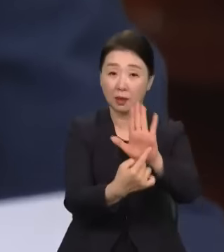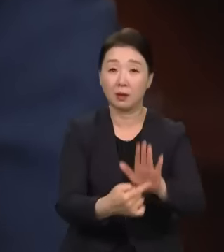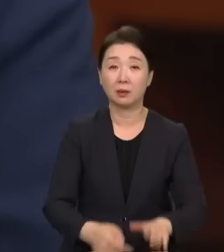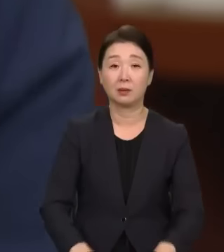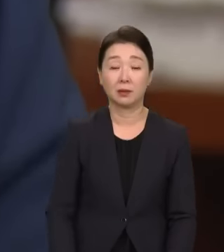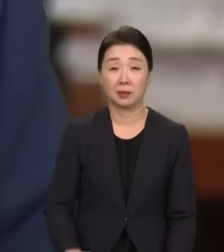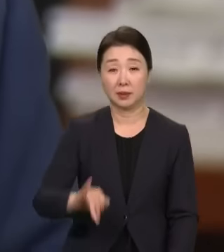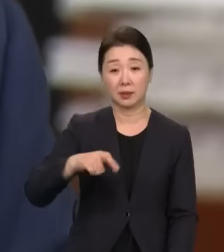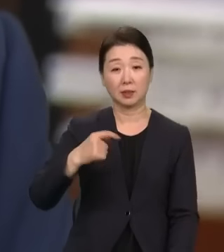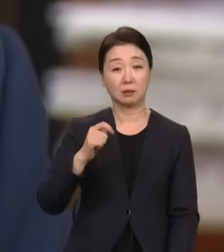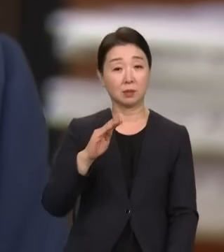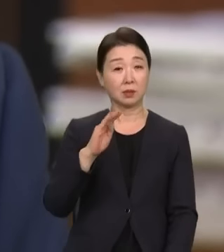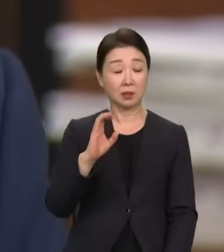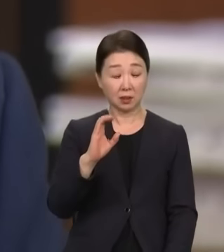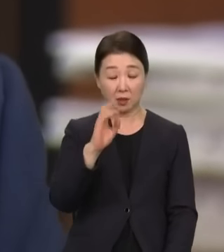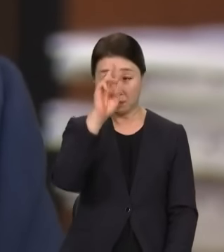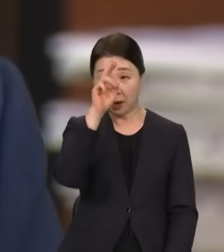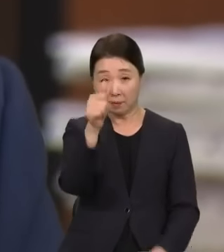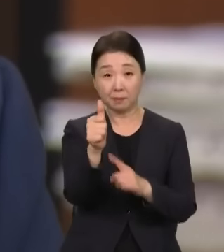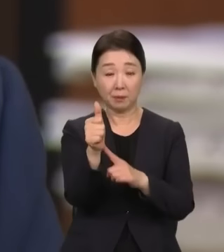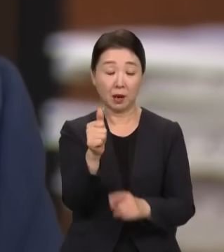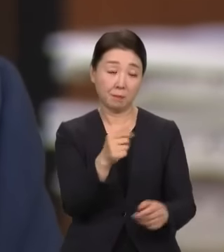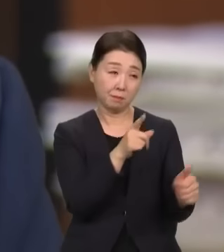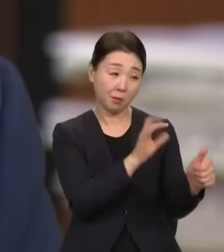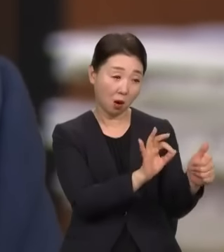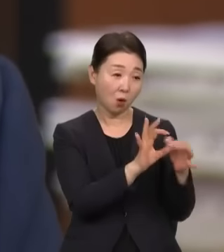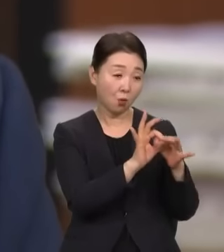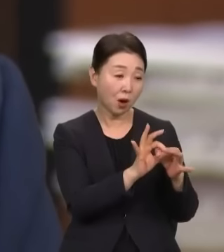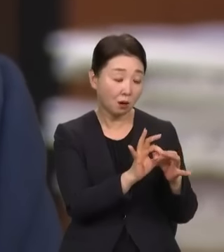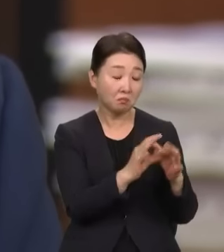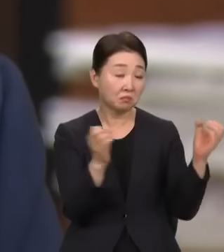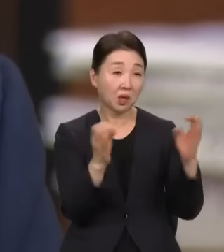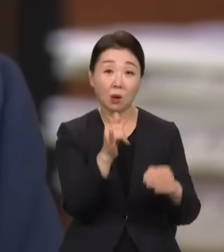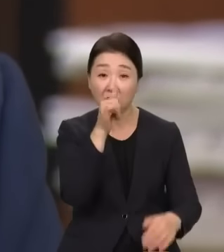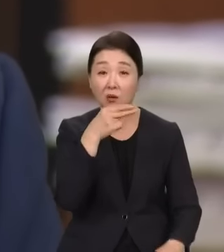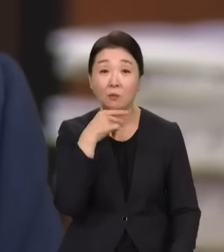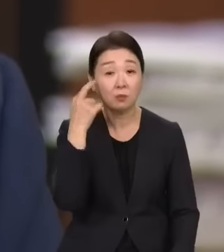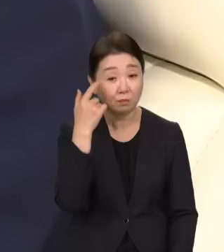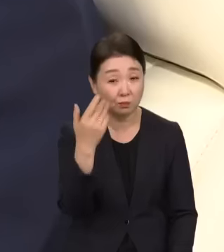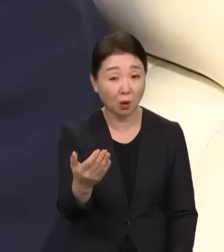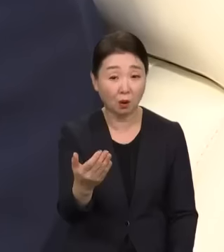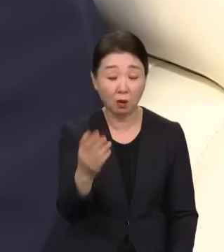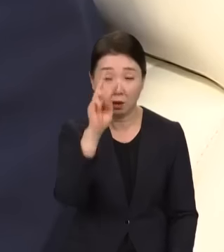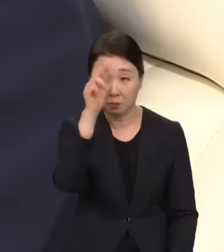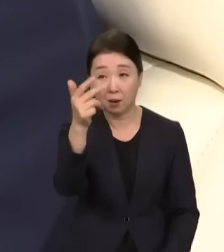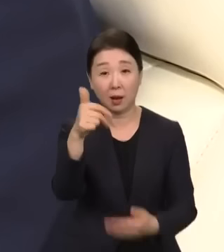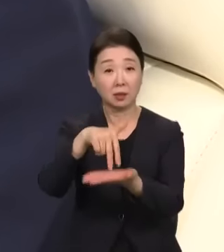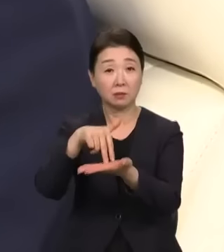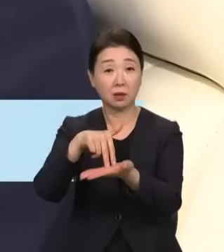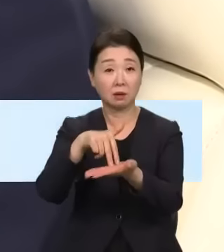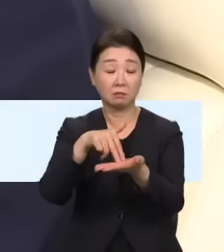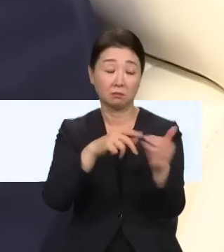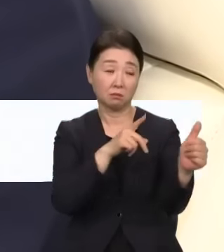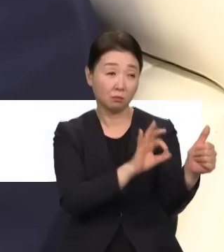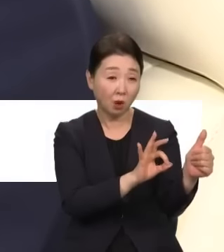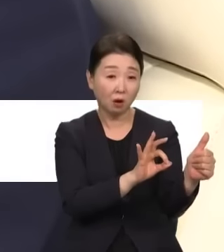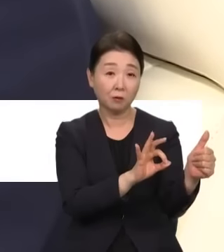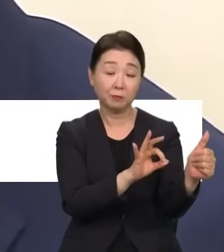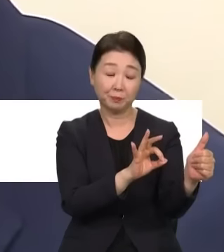JTBC는 박 지사 측에 명 씨와 관련 대화를 나눈 적 있느냐고 물었습니다. 박 지사 측은 명 씨와